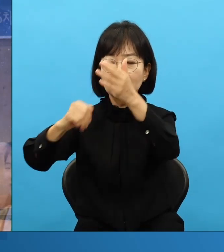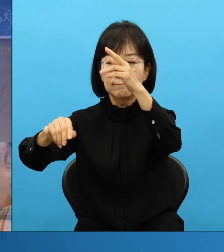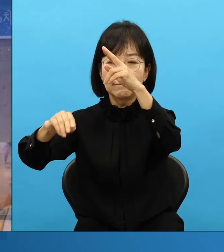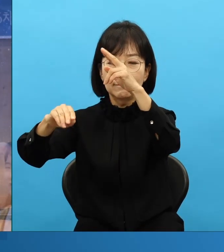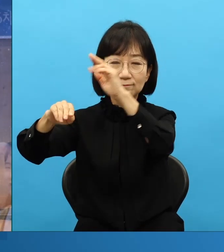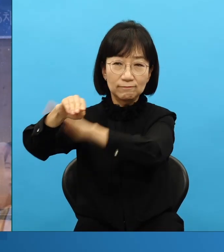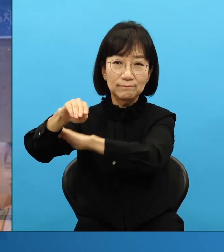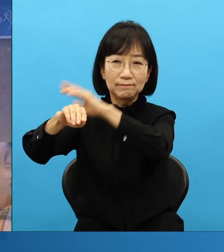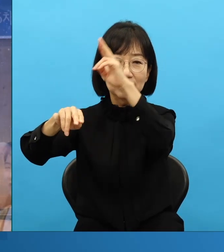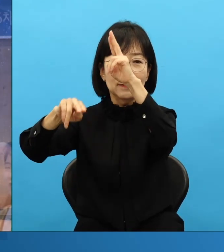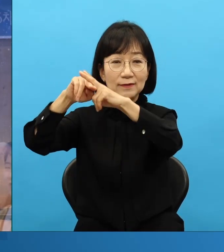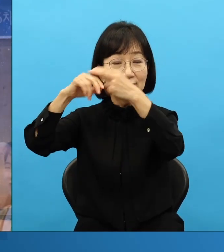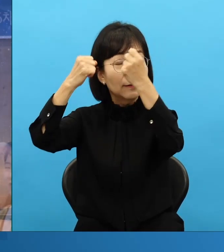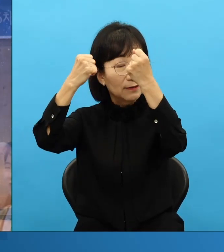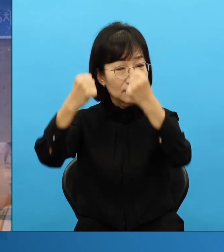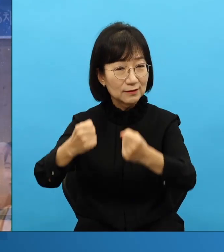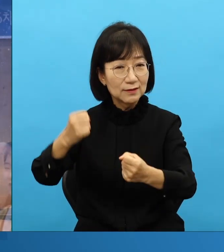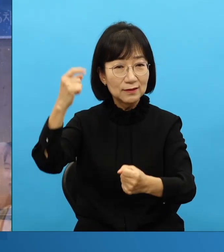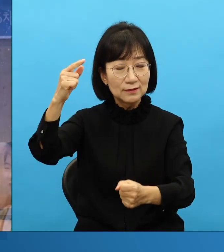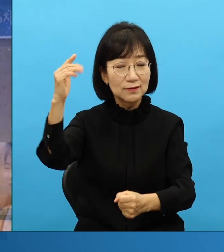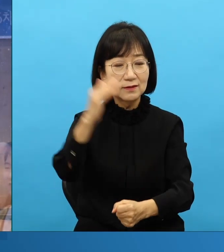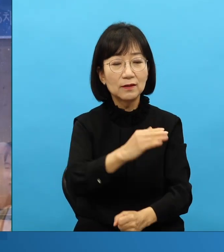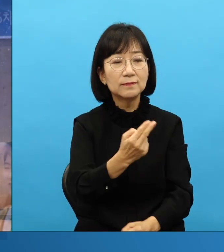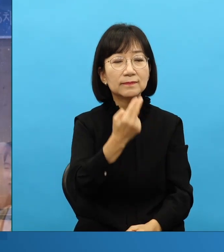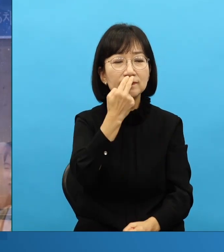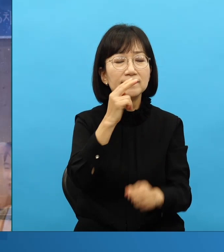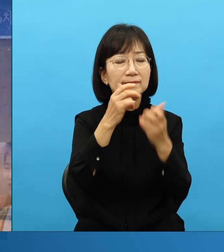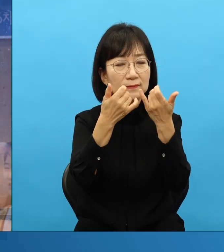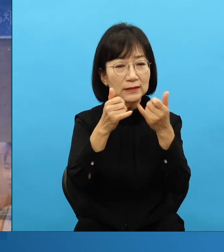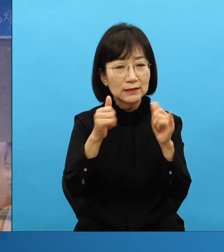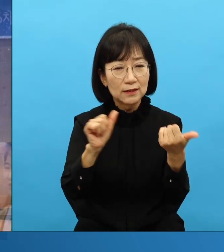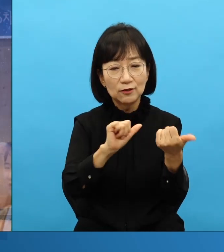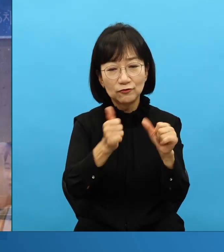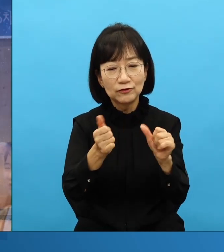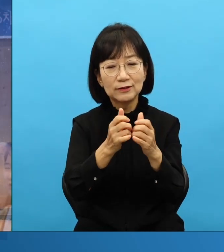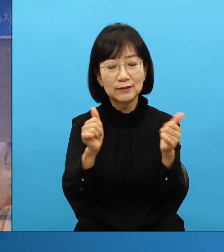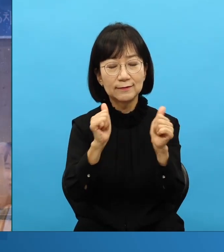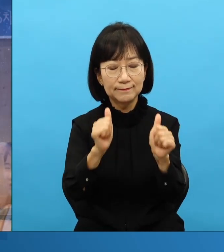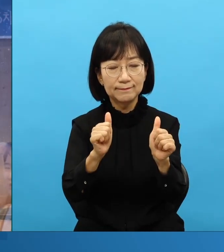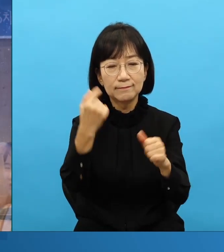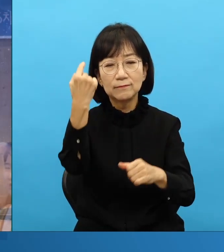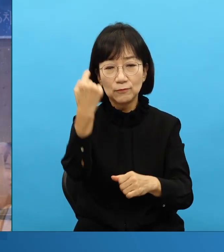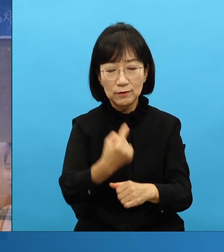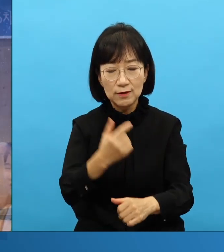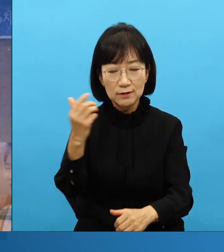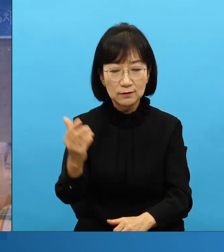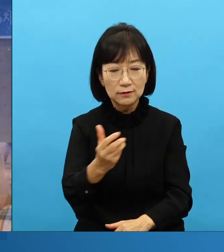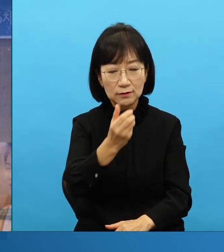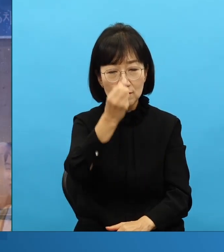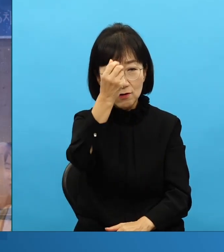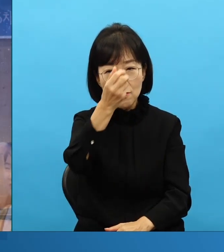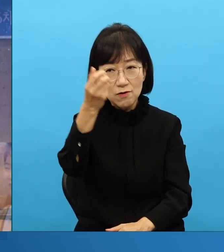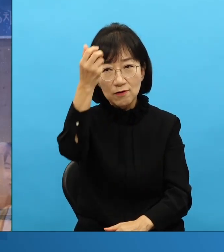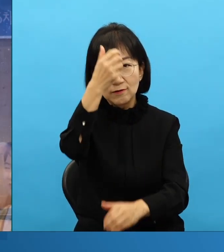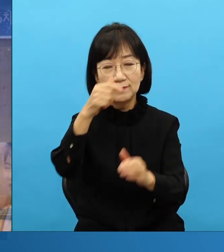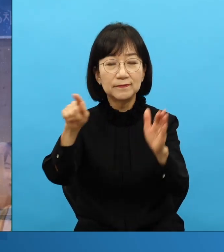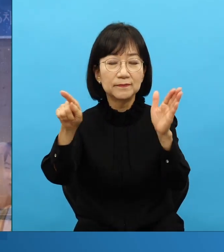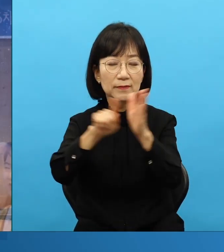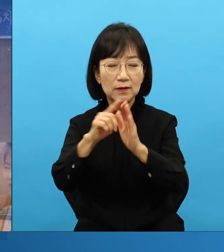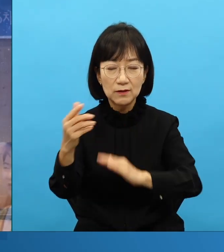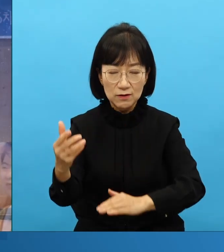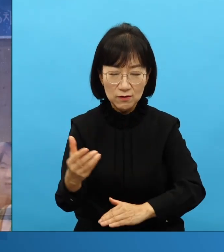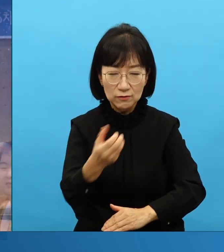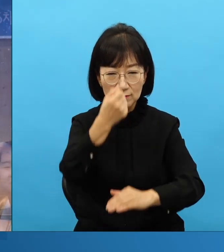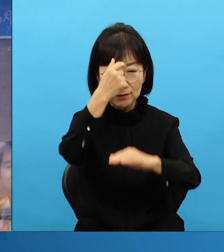우편에 앉아 계시다가 저리로서 산 자와 죽은 자를 심판하러 오시리라. 성령을 믿사오며